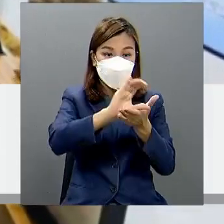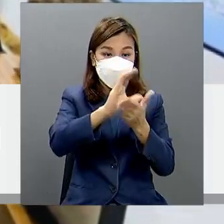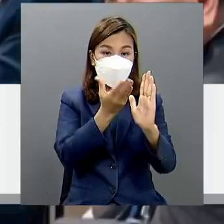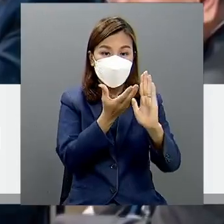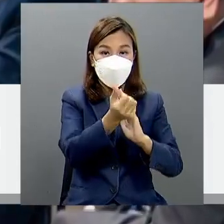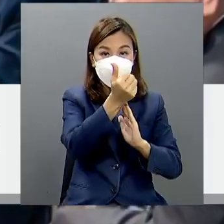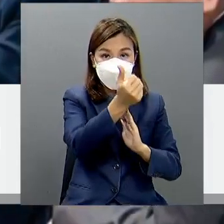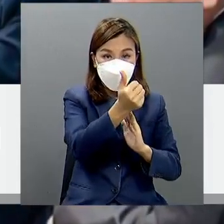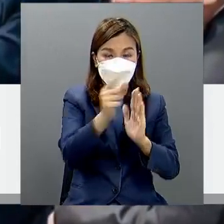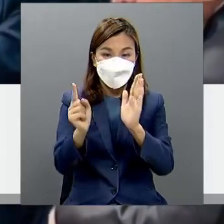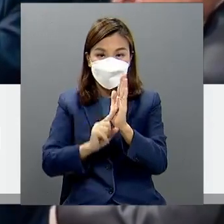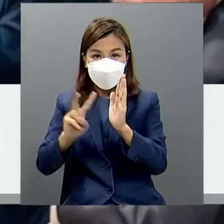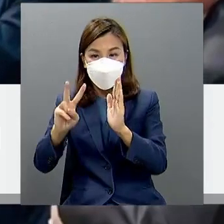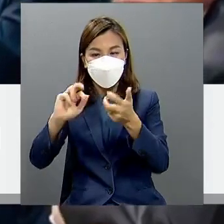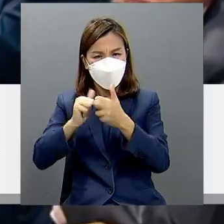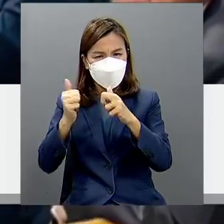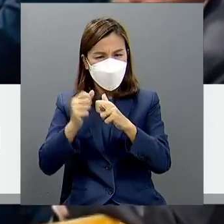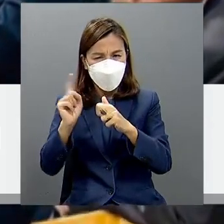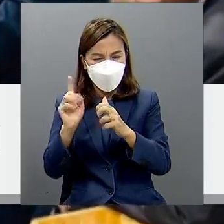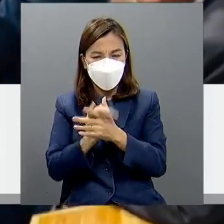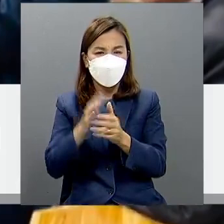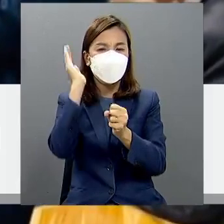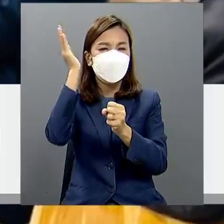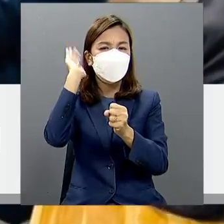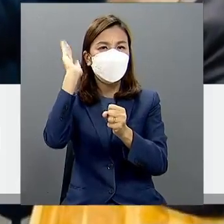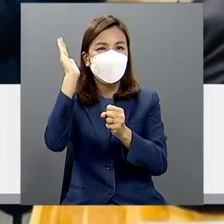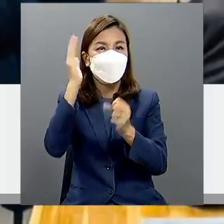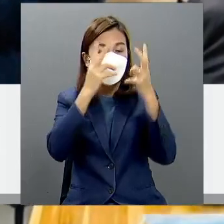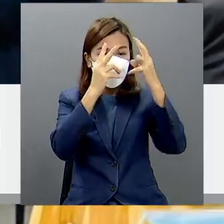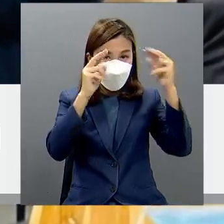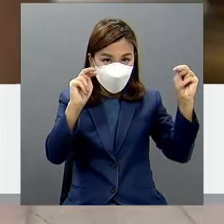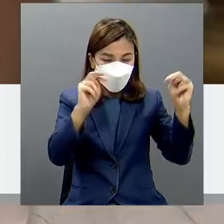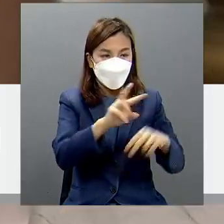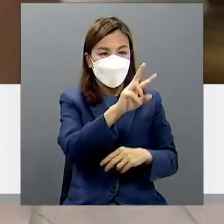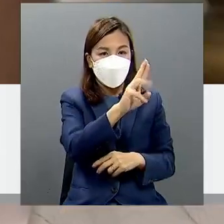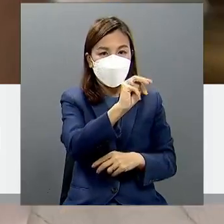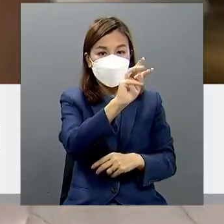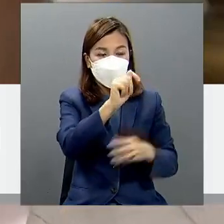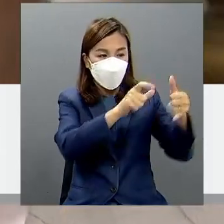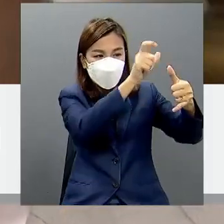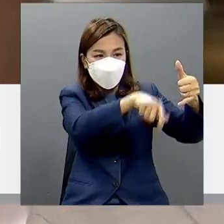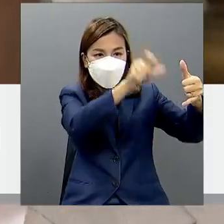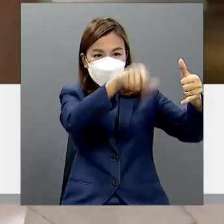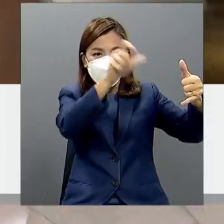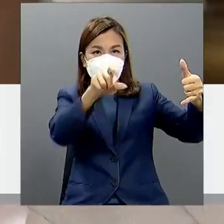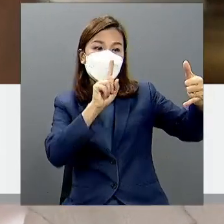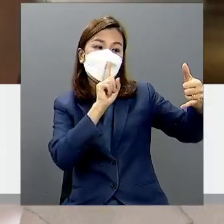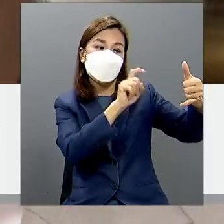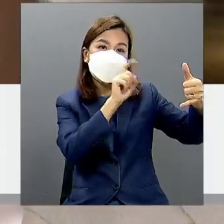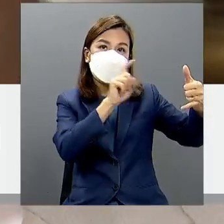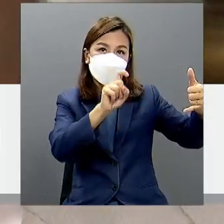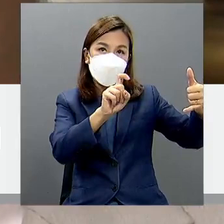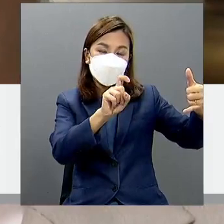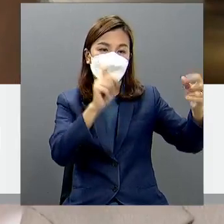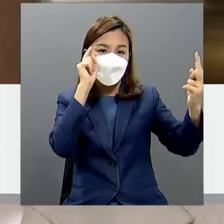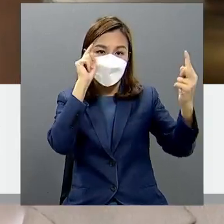2รออยู่ในศึกอภิปรายไม่ไว้วางใจนายกรัฐมนตรีและรัฐมนตรีเป็นรายบุคคลค่ะเป้าหลักก็อยู่ที่ผู้นำรัฐบาลนะคะพลเอกประยุท